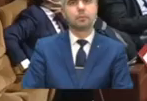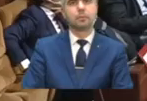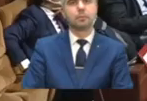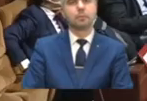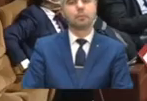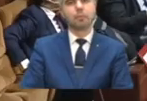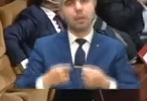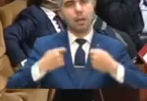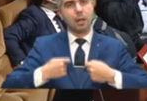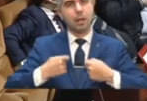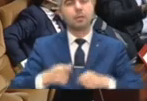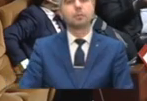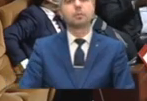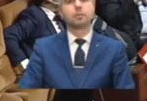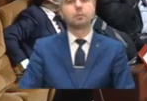السيدة الرئيسة